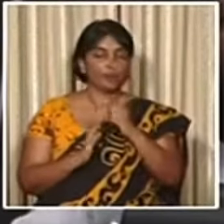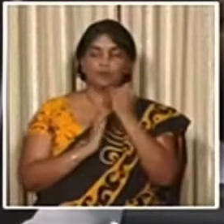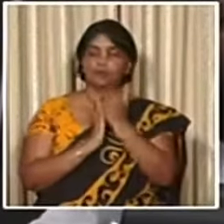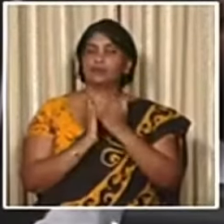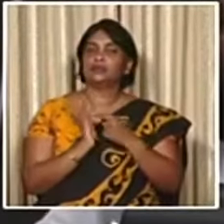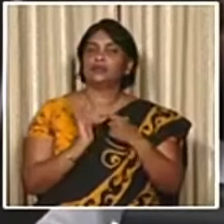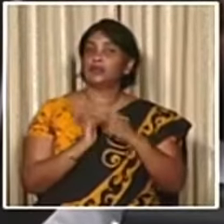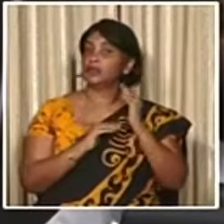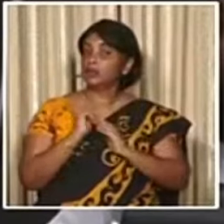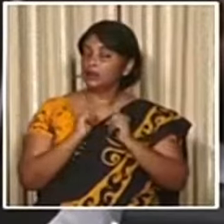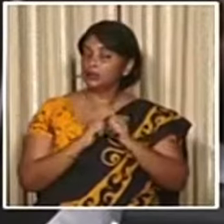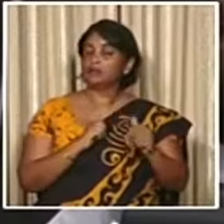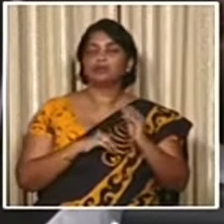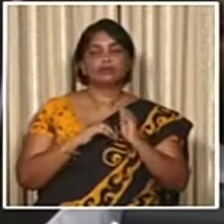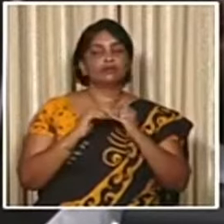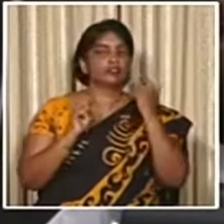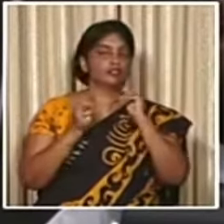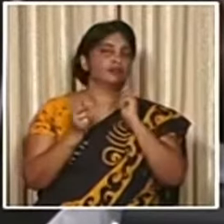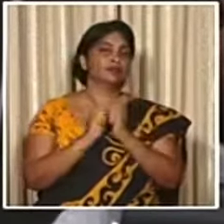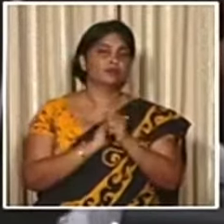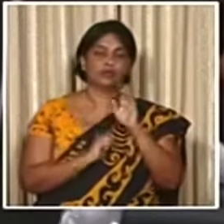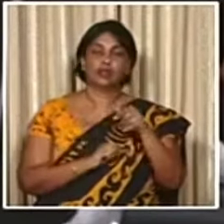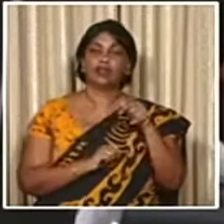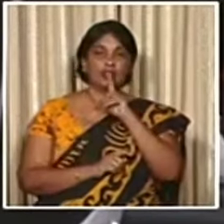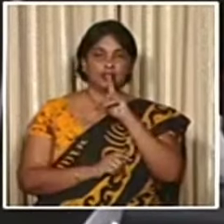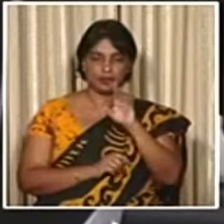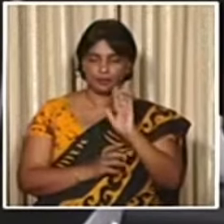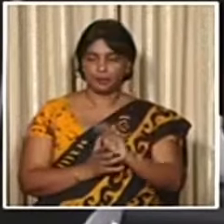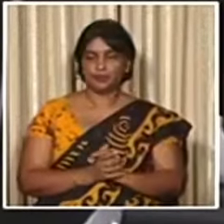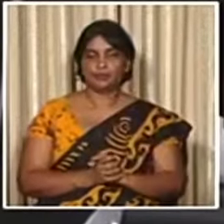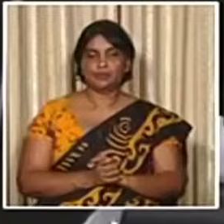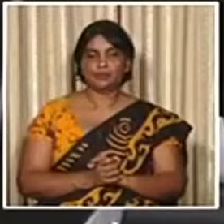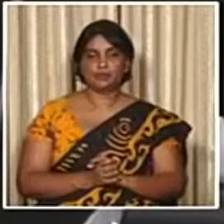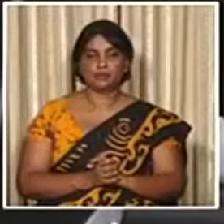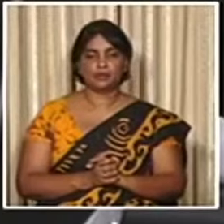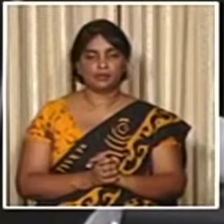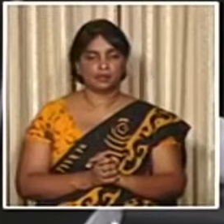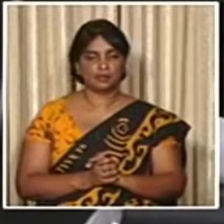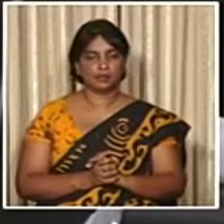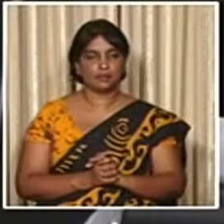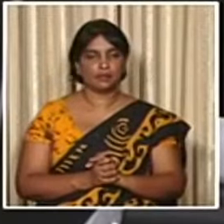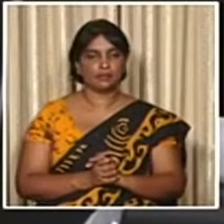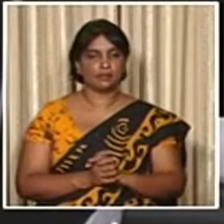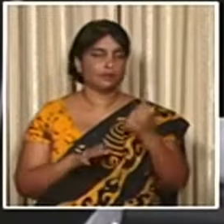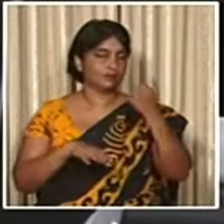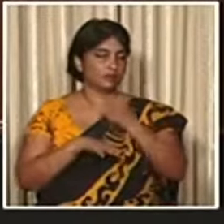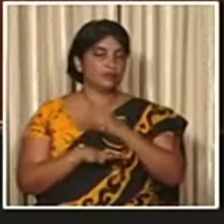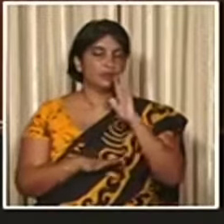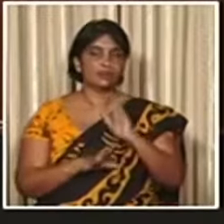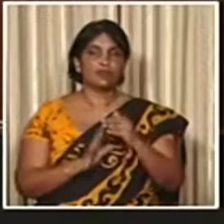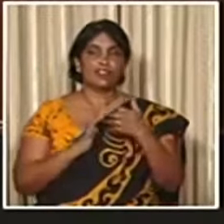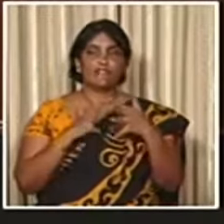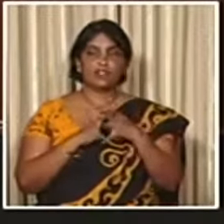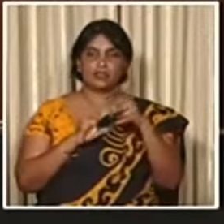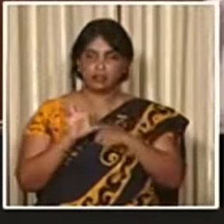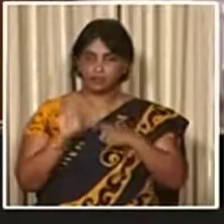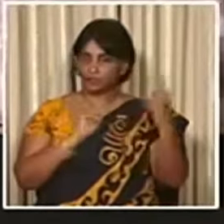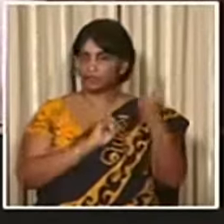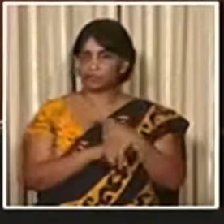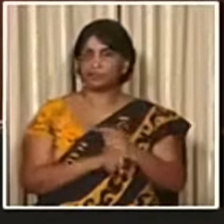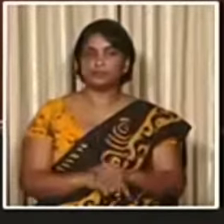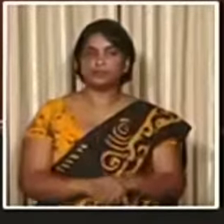තියෙනවා. ක්‍රමවේදය තමයි මේකෙන් අපි වෙනස් කරන්නේ දැනුම් දීම සම්බන්ධයෙන්. අනිත් එක තමයි ඕඩර් ප්ලීස් මූලා සෙනසඳා කරු වසන්ත යප